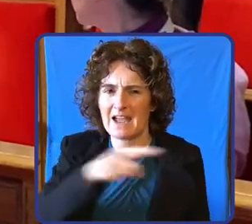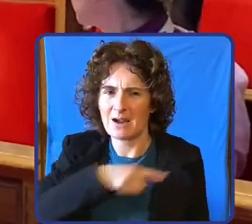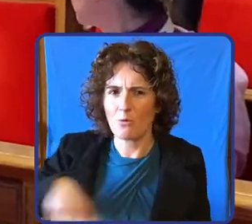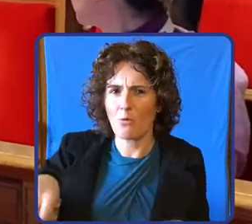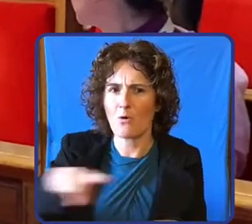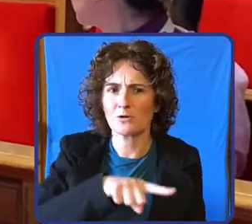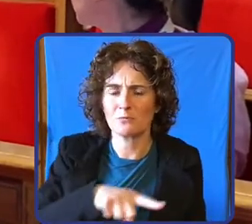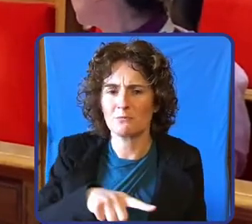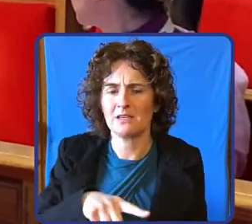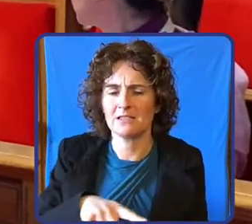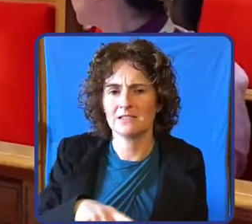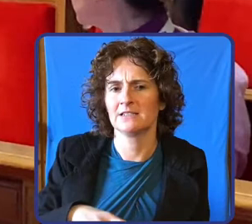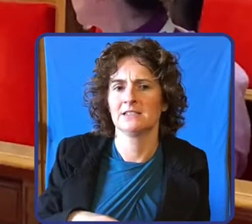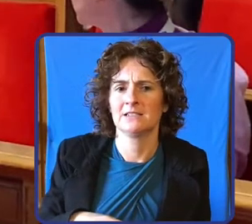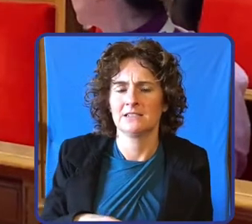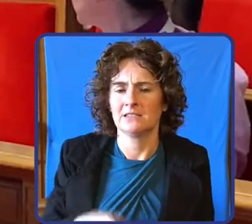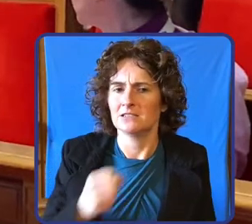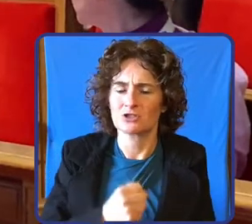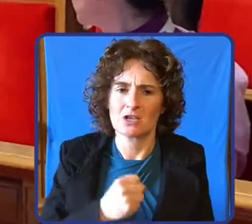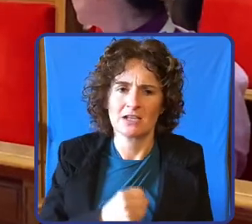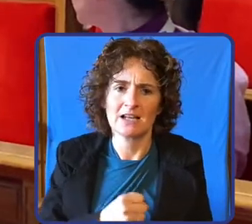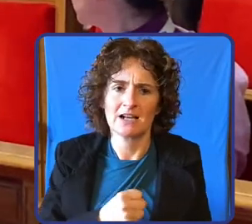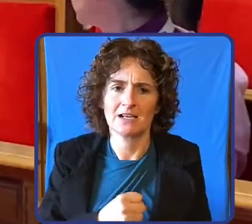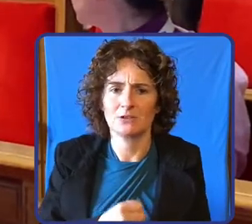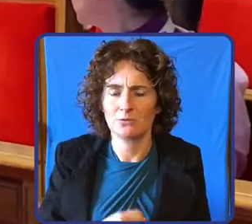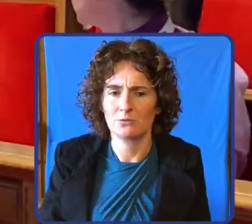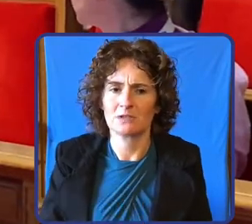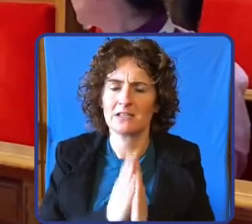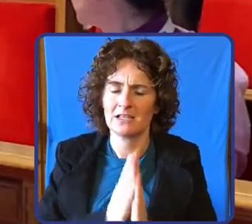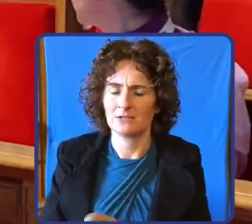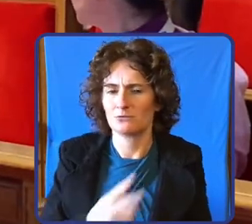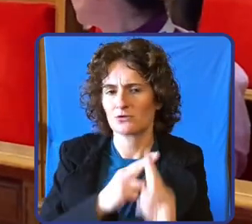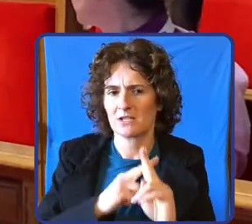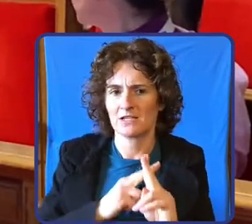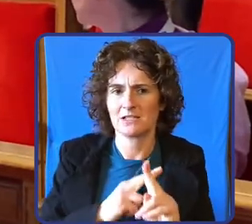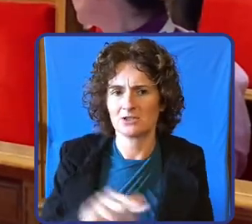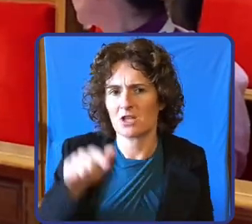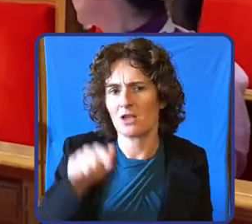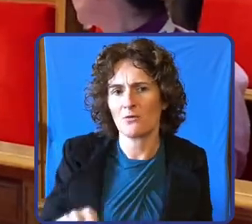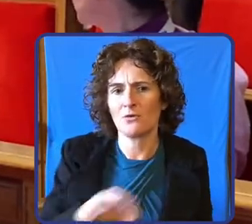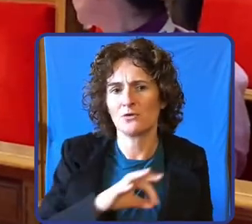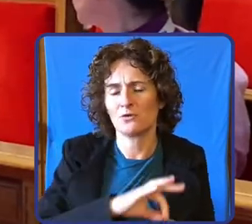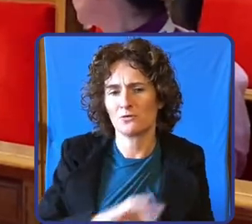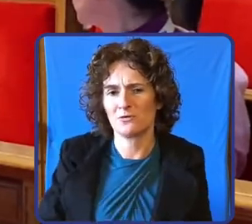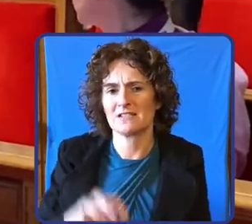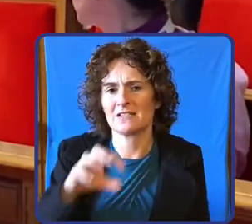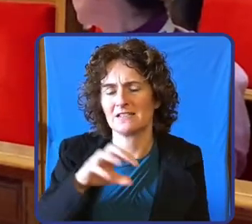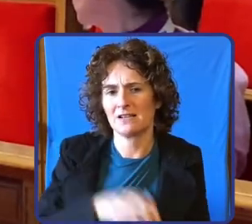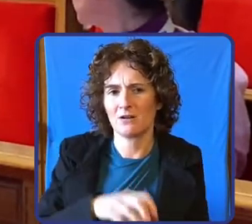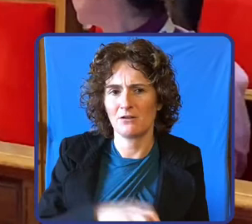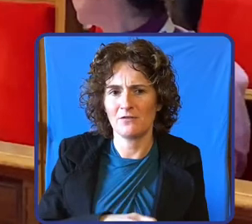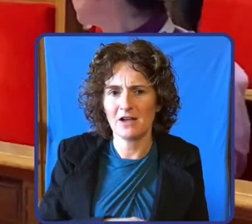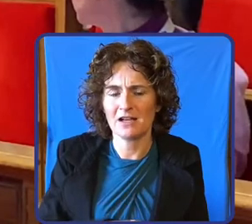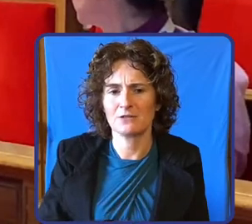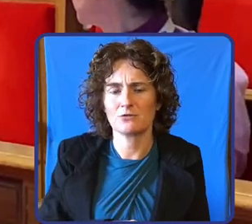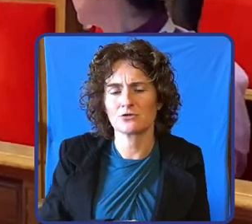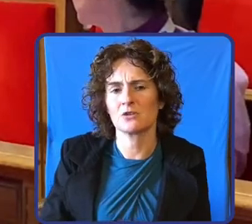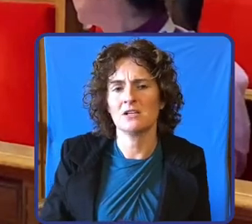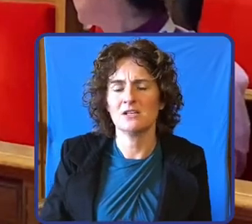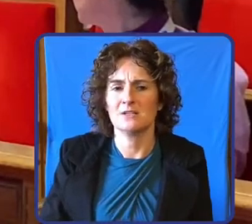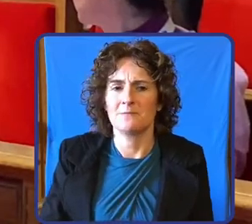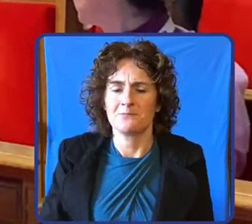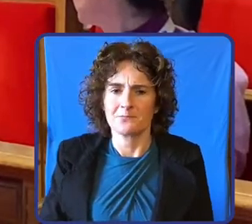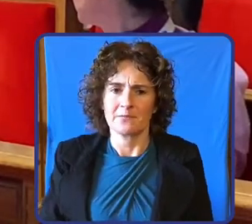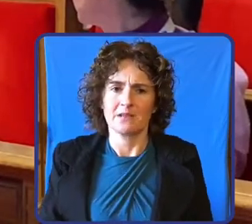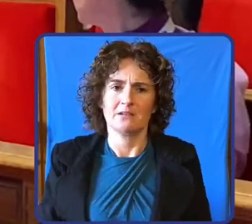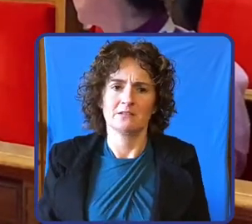is kuncsologjunk pénzt. Tehát ez azért nem így működik. Tehát önök viszik a várost, akkor viseljék a következményeket, meg a felelősséget a saját döntéseikért. Ne